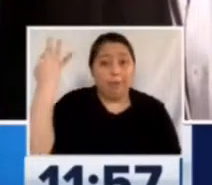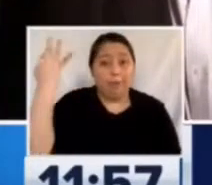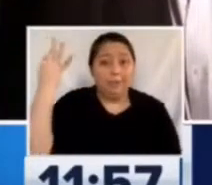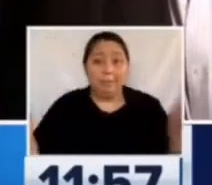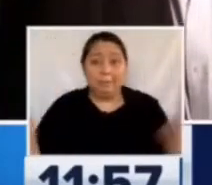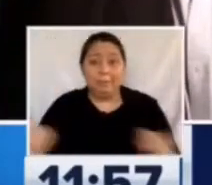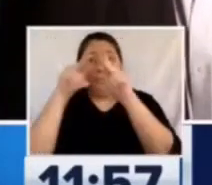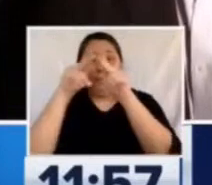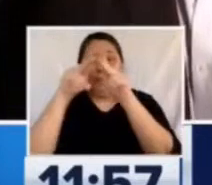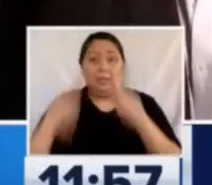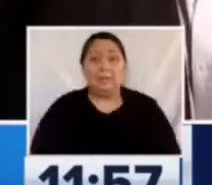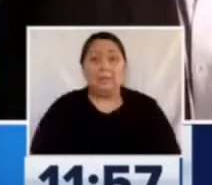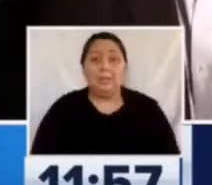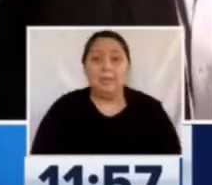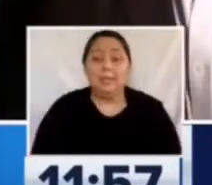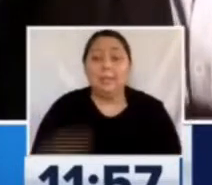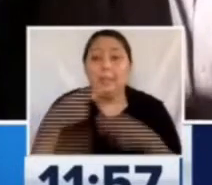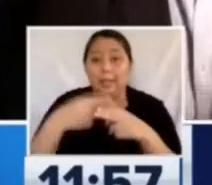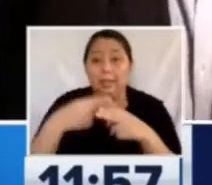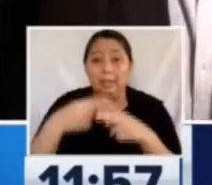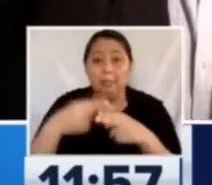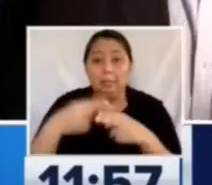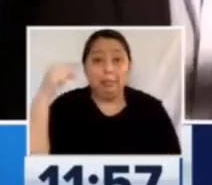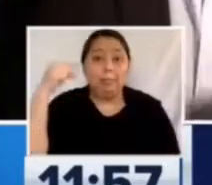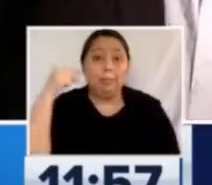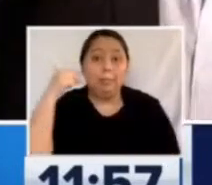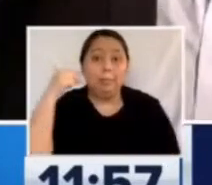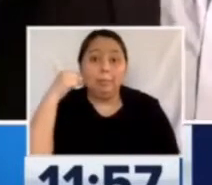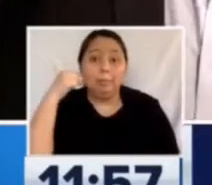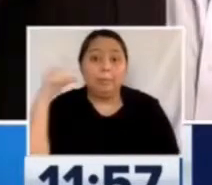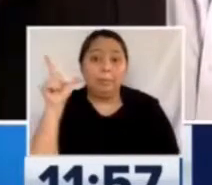ng mga OFW as ordered by the President?